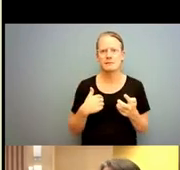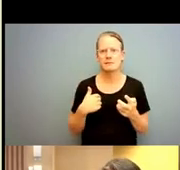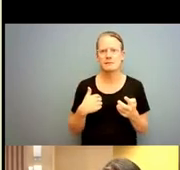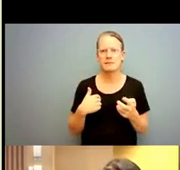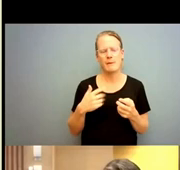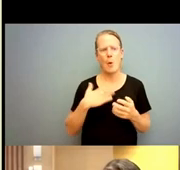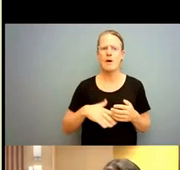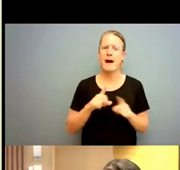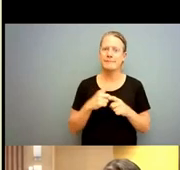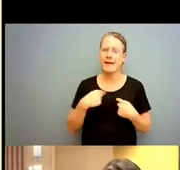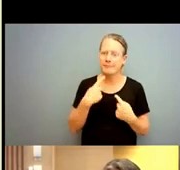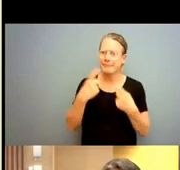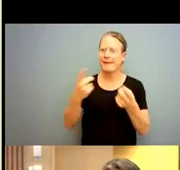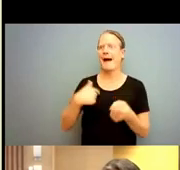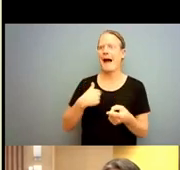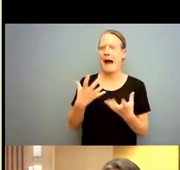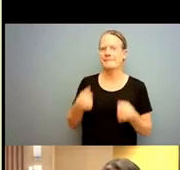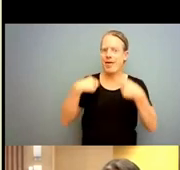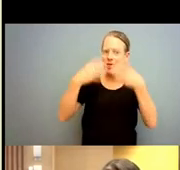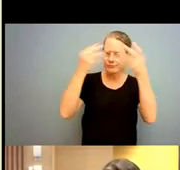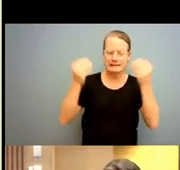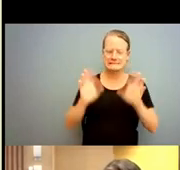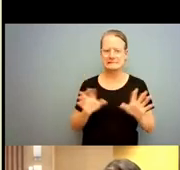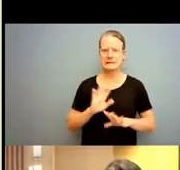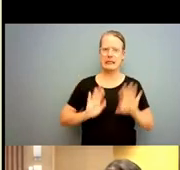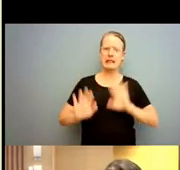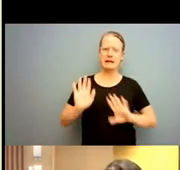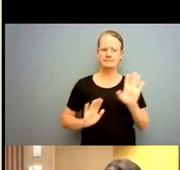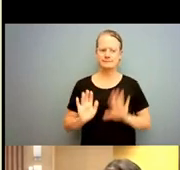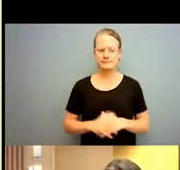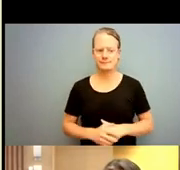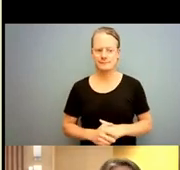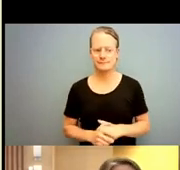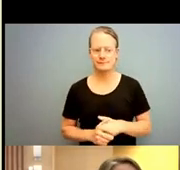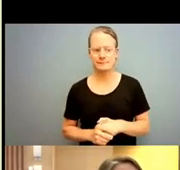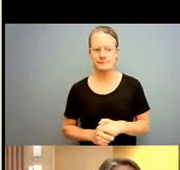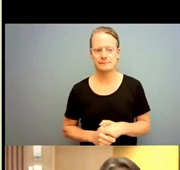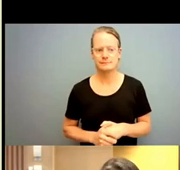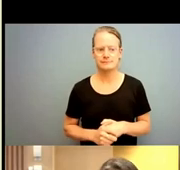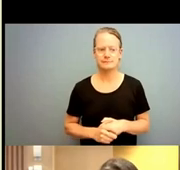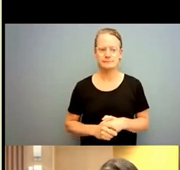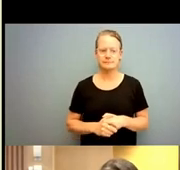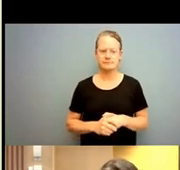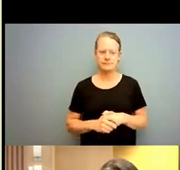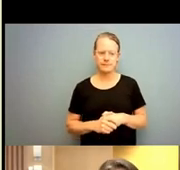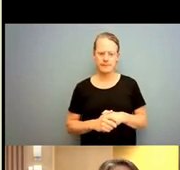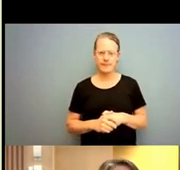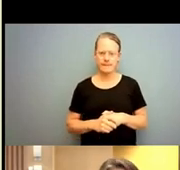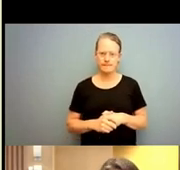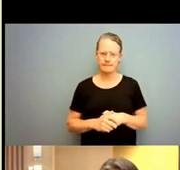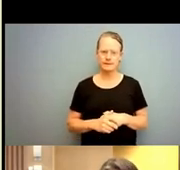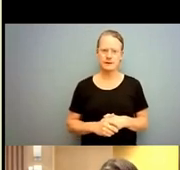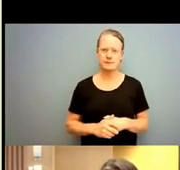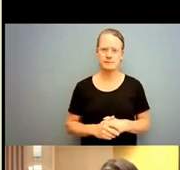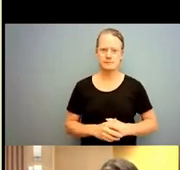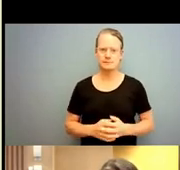vättisvuota tai hästalusa, puerehla tuolla hässi pierrasa siste. Nupata, ahte